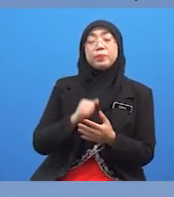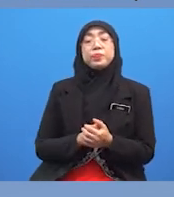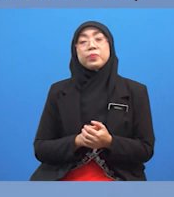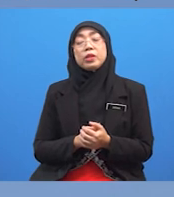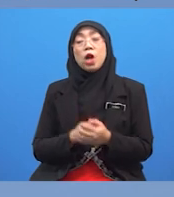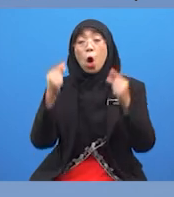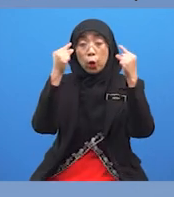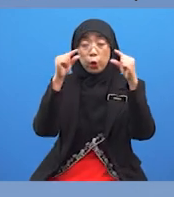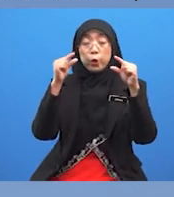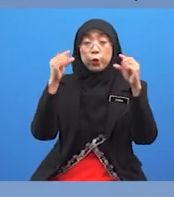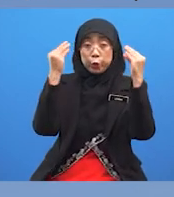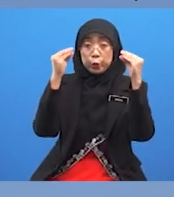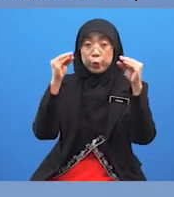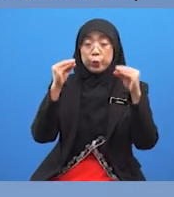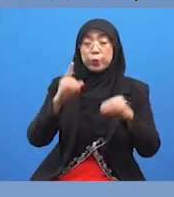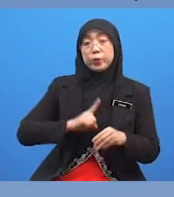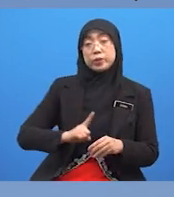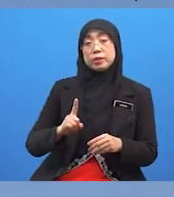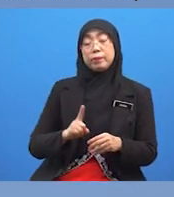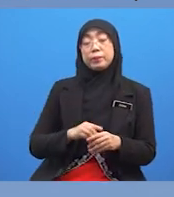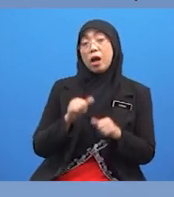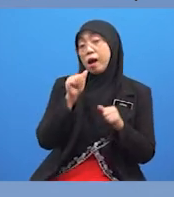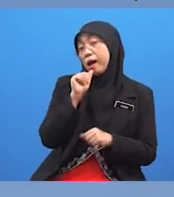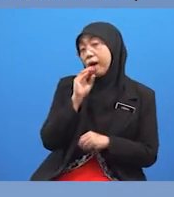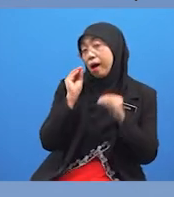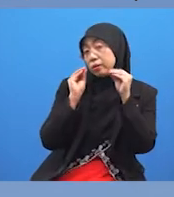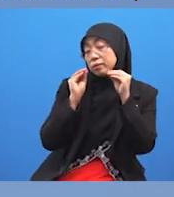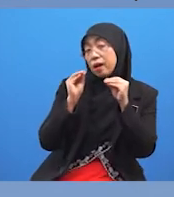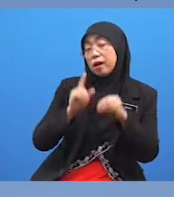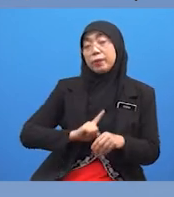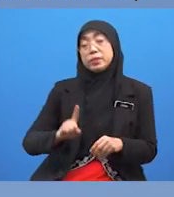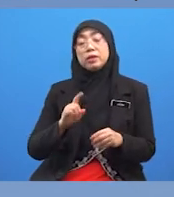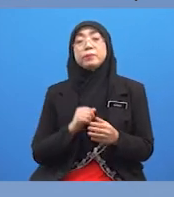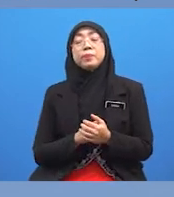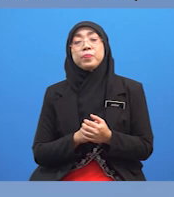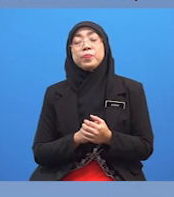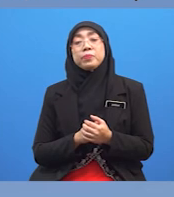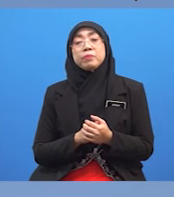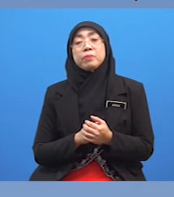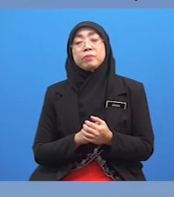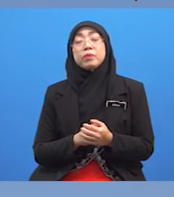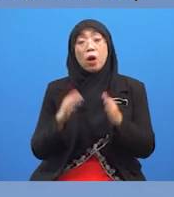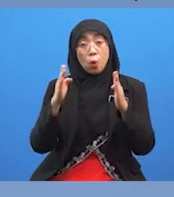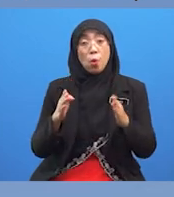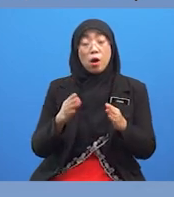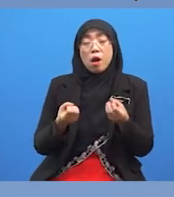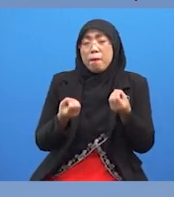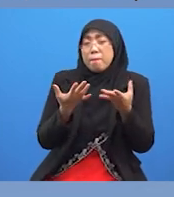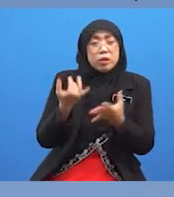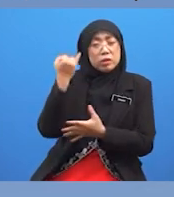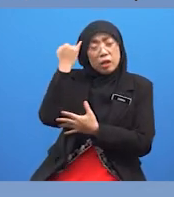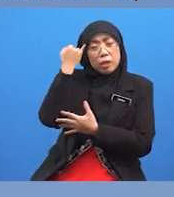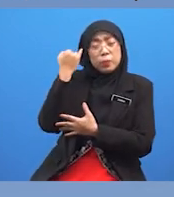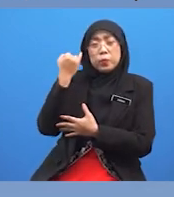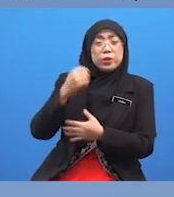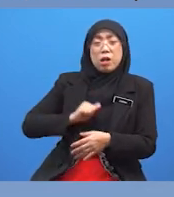guru agama sangat dituntut oleh agama Islam. Hal itu demikian kerana orang yang berilmu